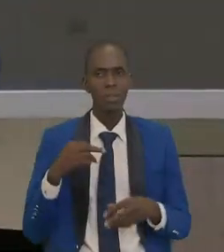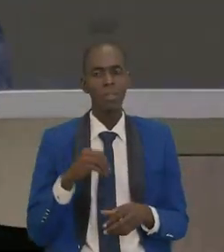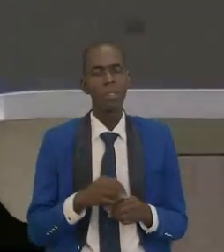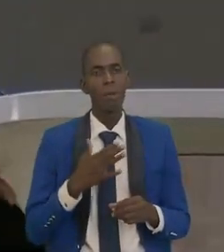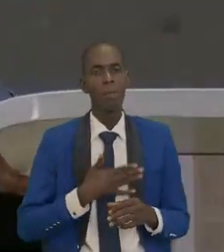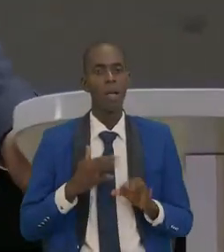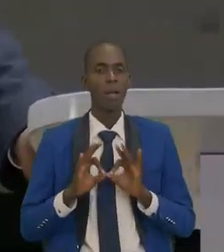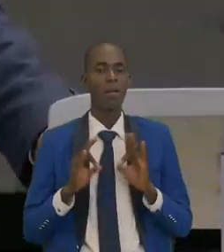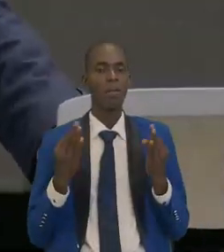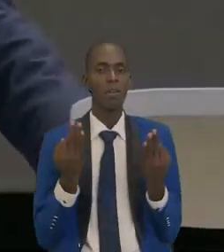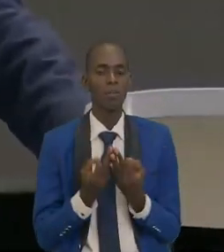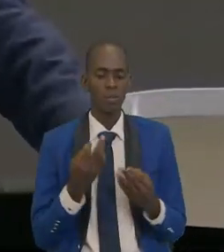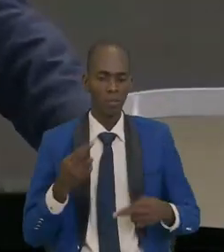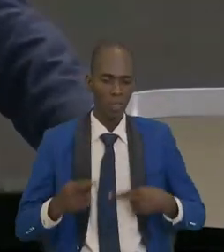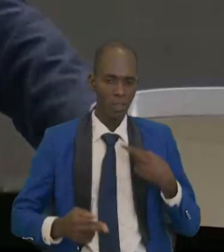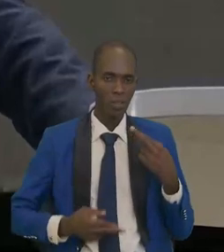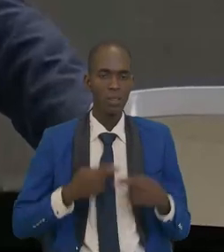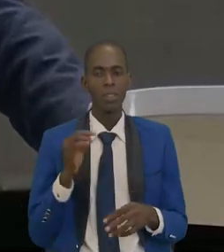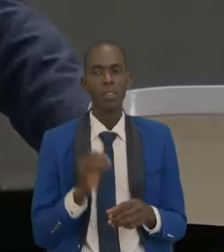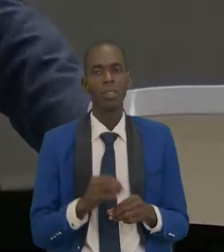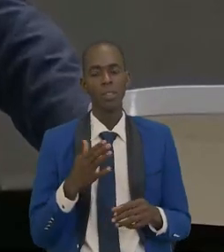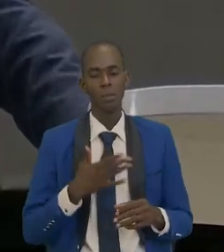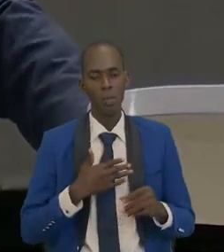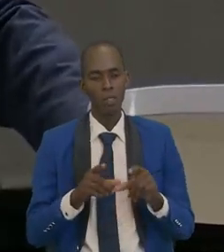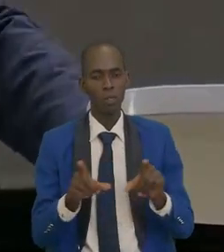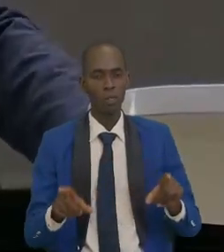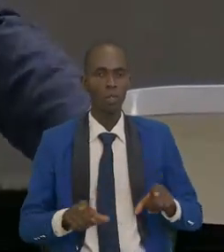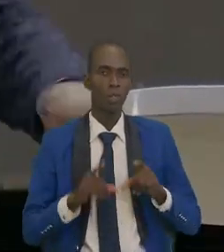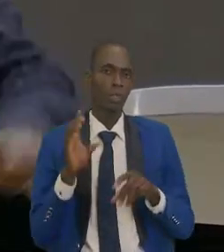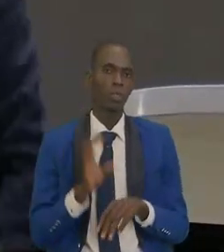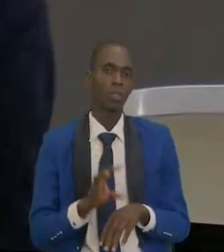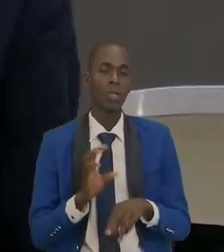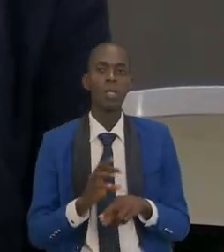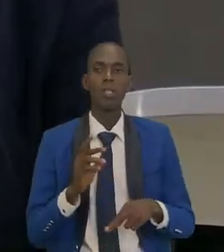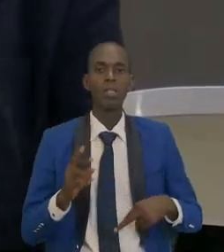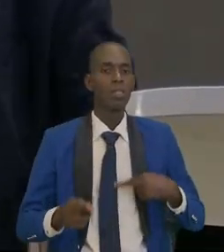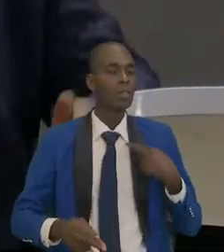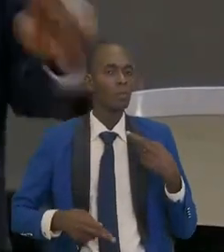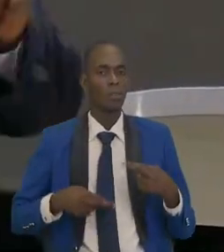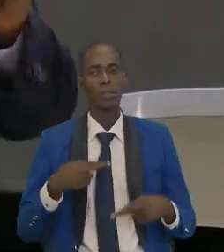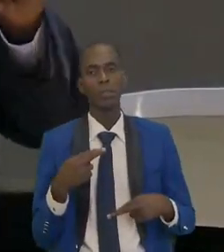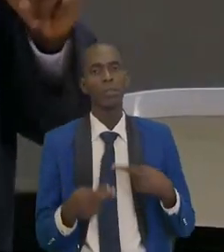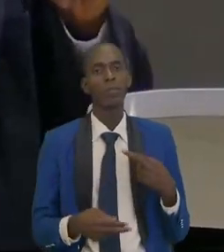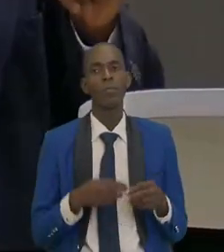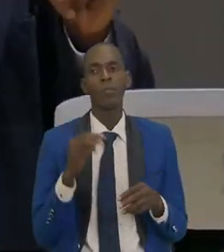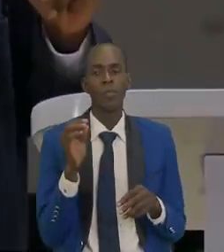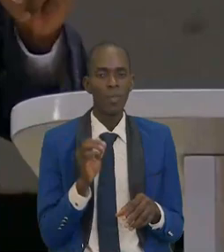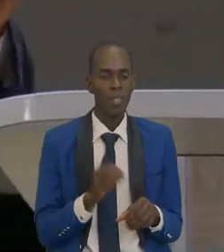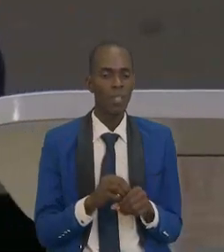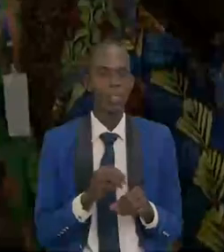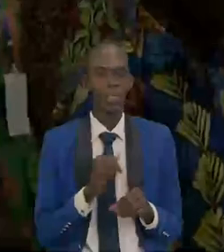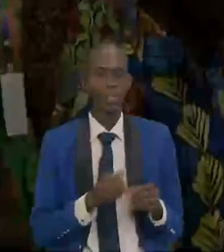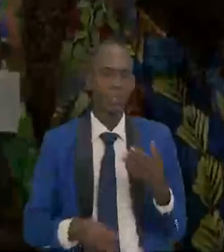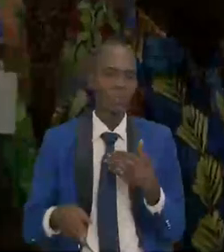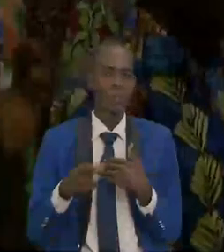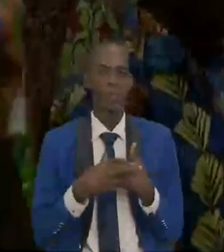ma famille, réveil dans mon église locale, réveil, une